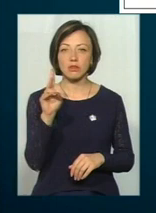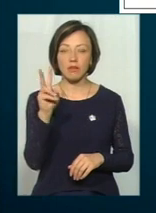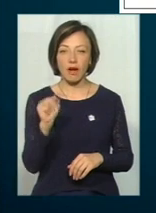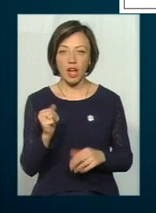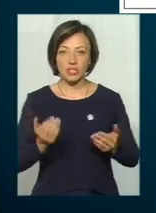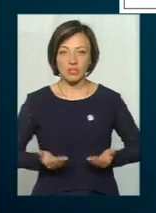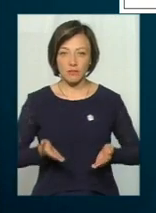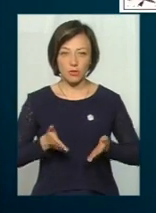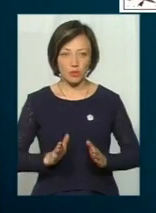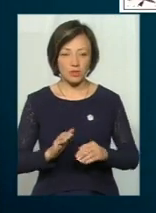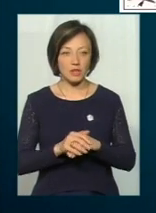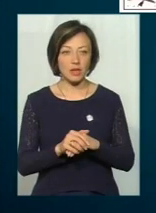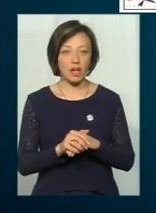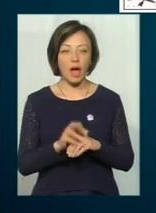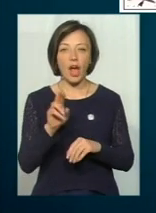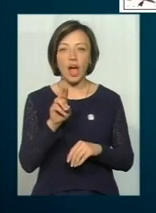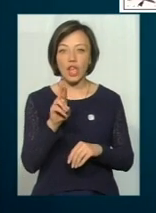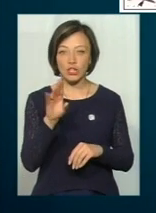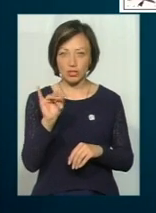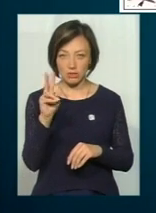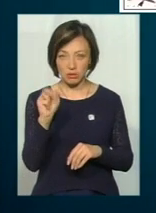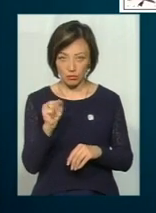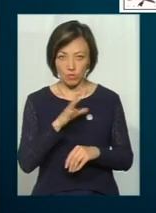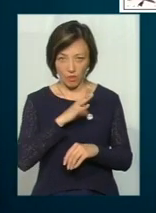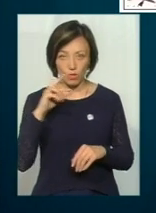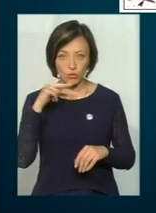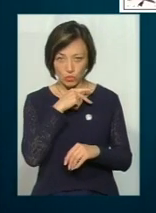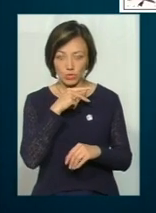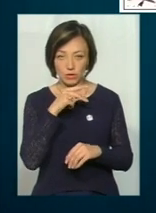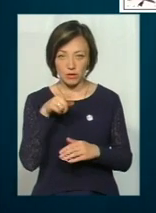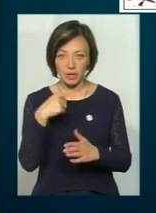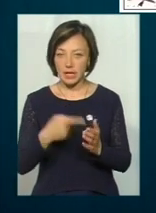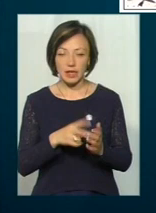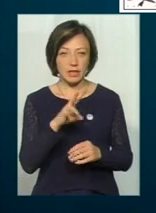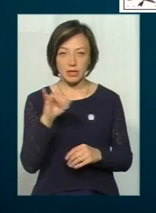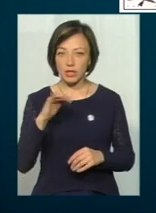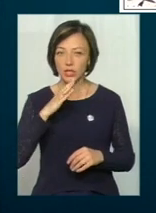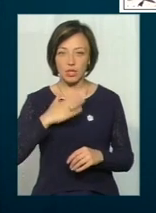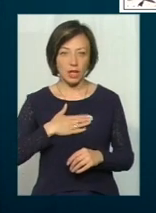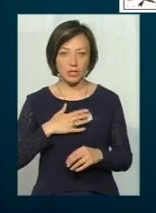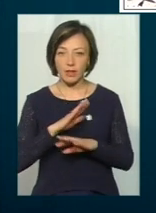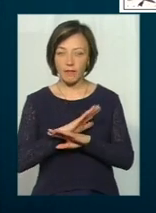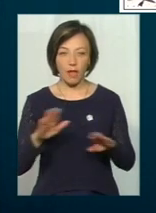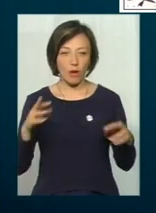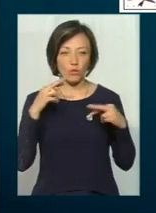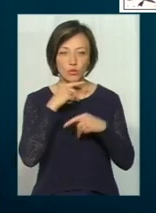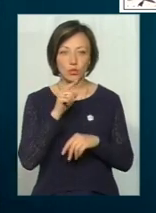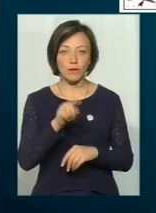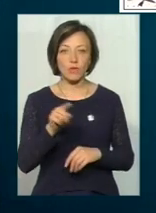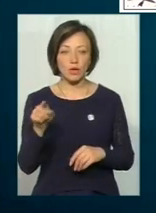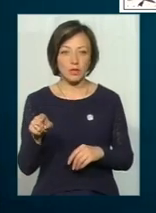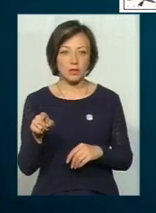на горбах А ящерки теж бувають отруйні? Ні, ящерки наші не отруйні, вони